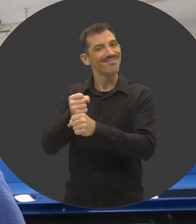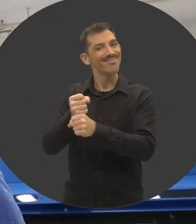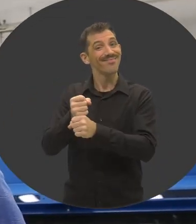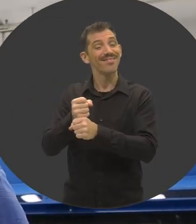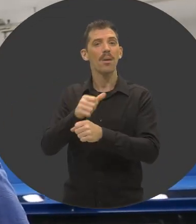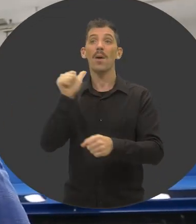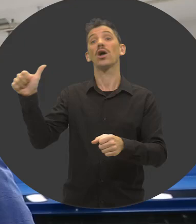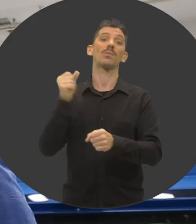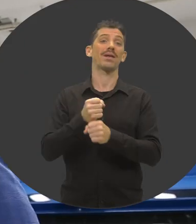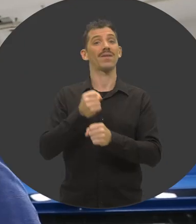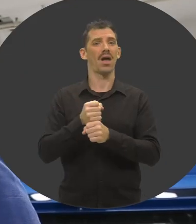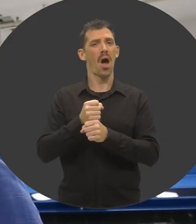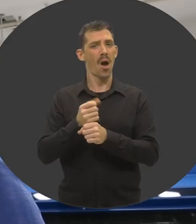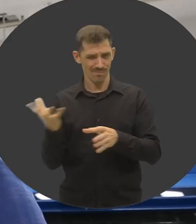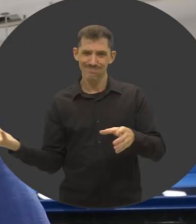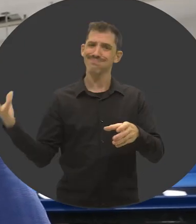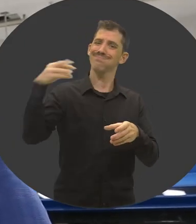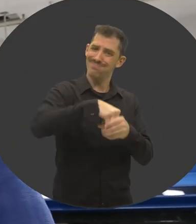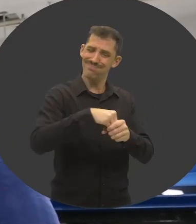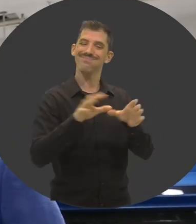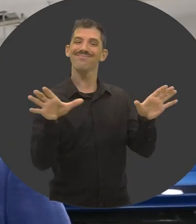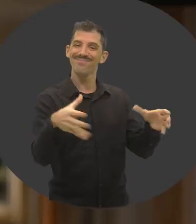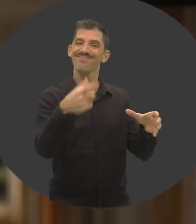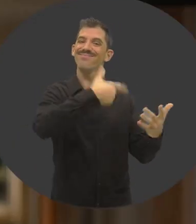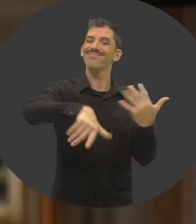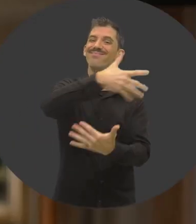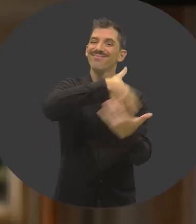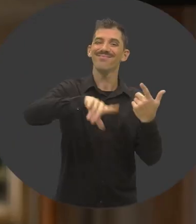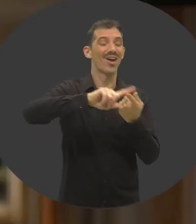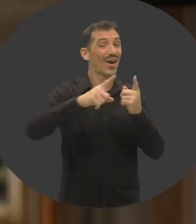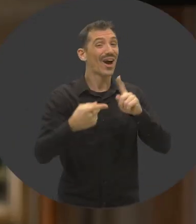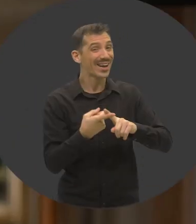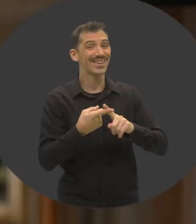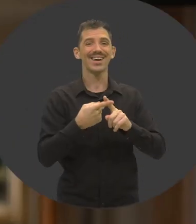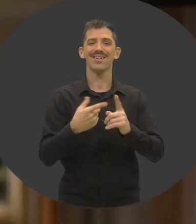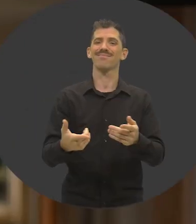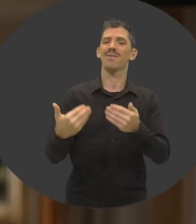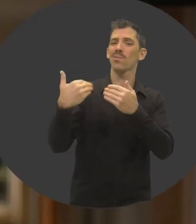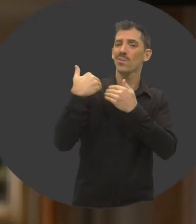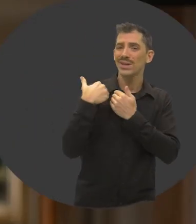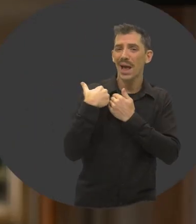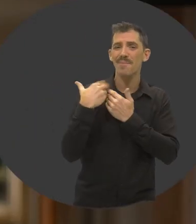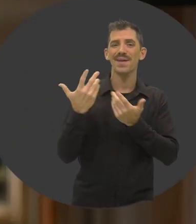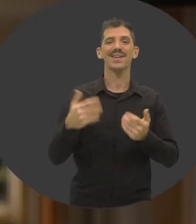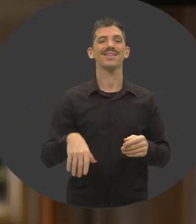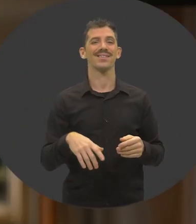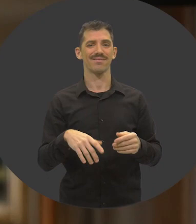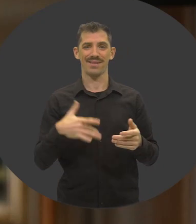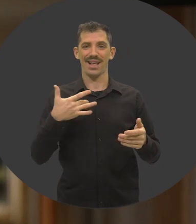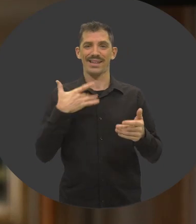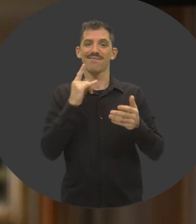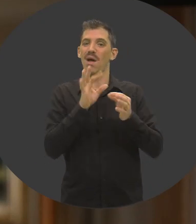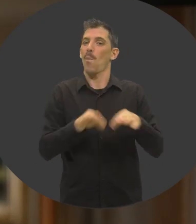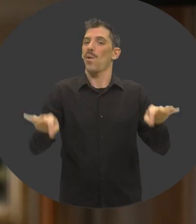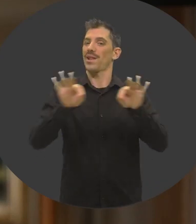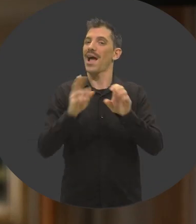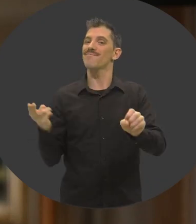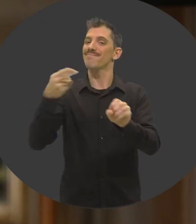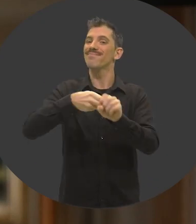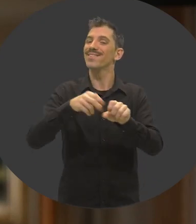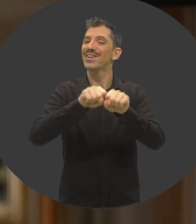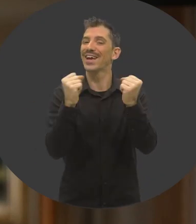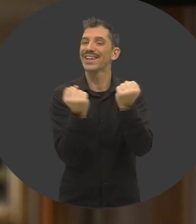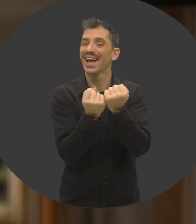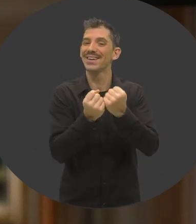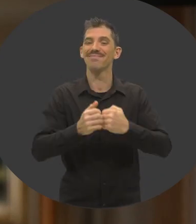des occasions des personnes autistes d'avoir non seulement un emploi, mais de faire partie d'un groupe, d'avoir